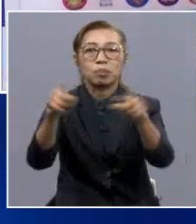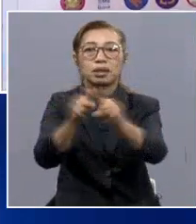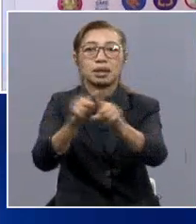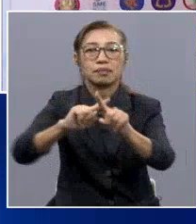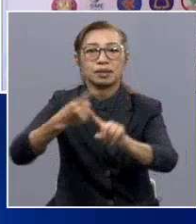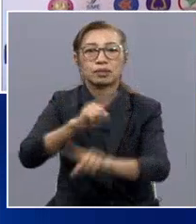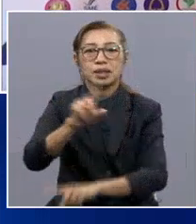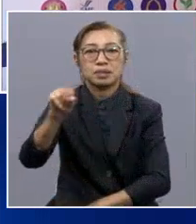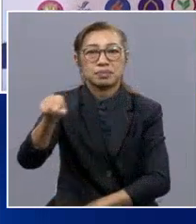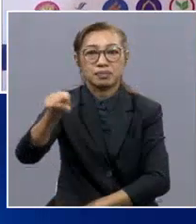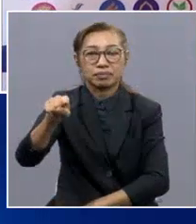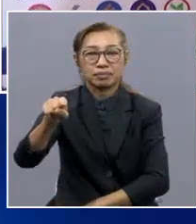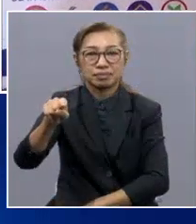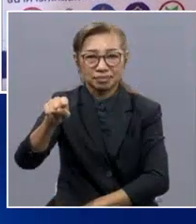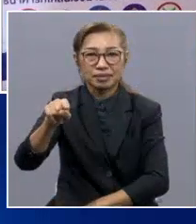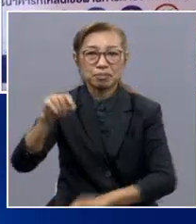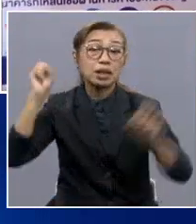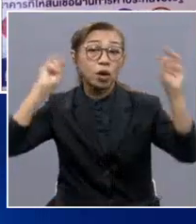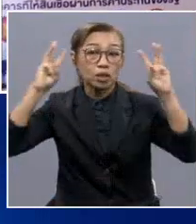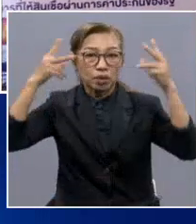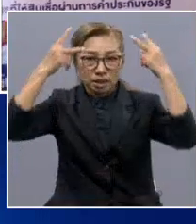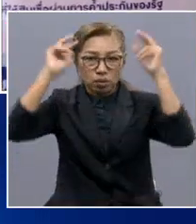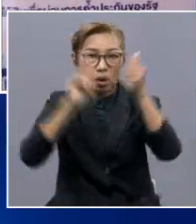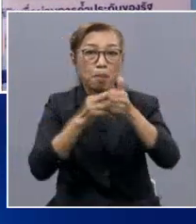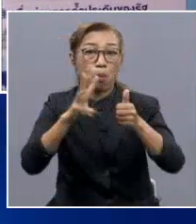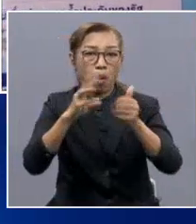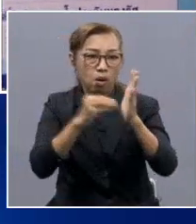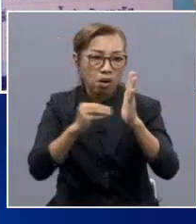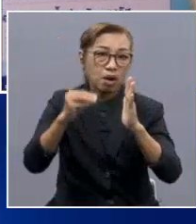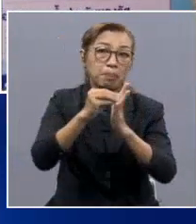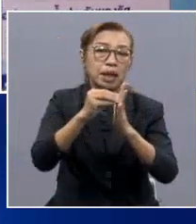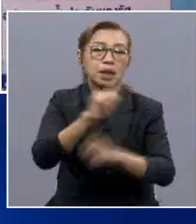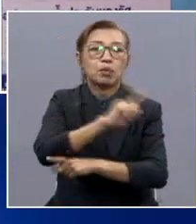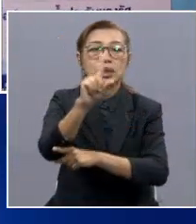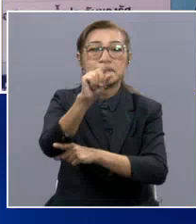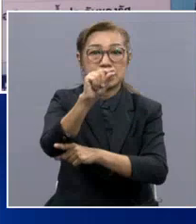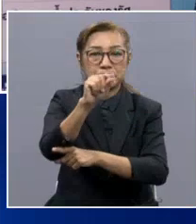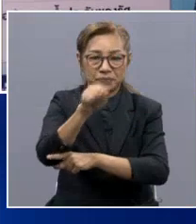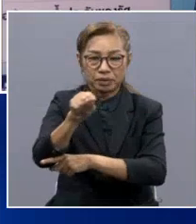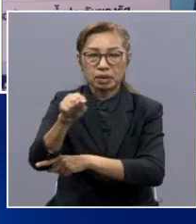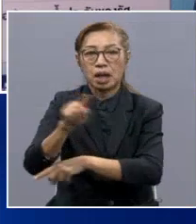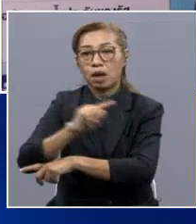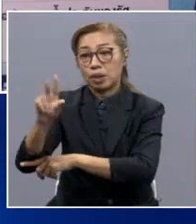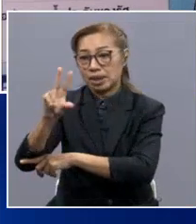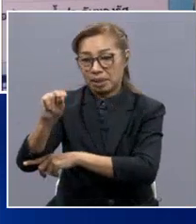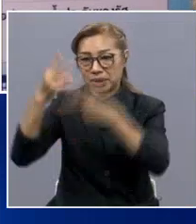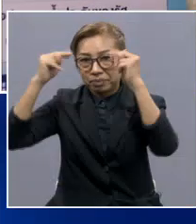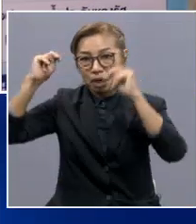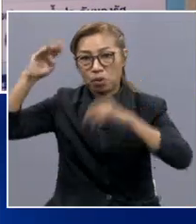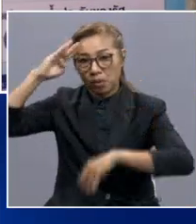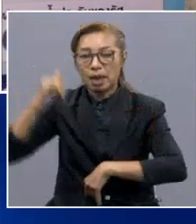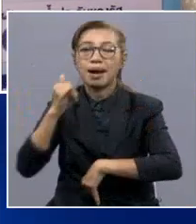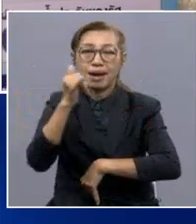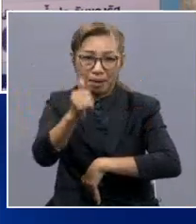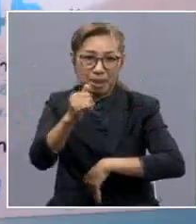คือพลเอกประวิตรนี่ตามหลังไปนะ ไปนครสวรรค ์ใช่ ป้อมแกไปก่อนแล้วไปตั้งแต่20แล้ว ใช่30มกราคมพลเอกประยุทธ์ก็จะมีกำหนดการไปตรว